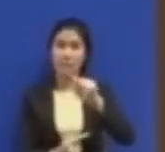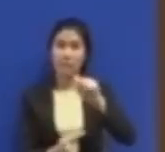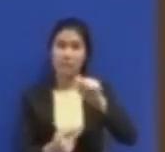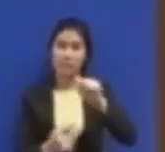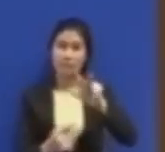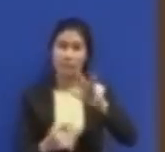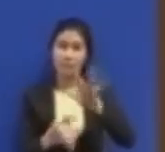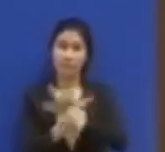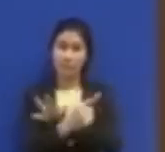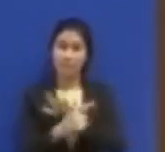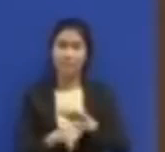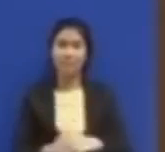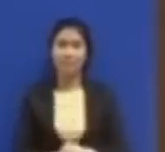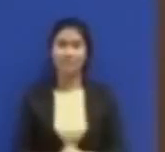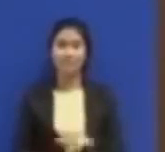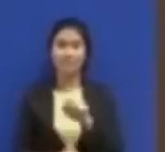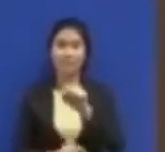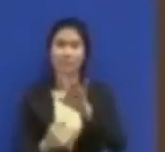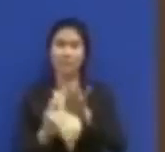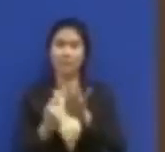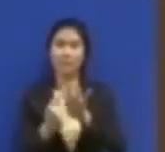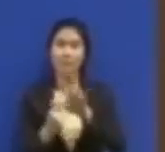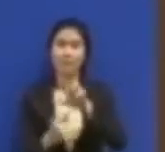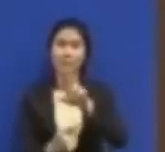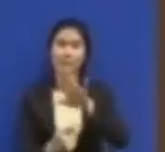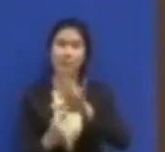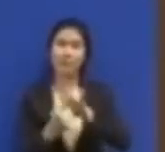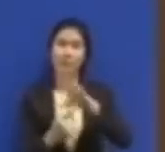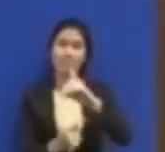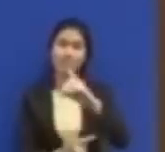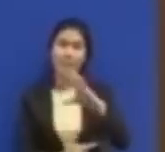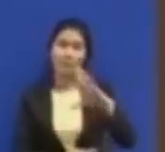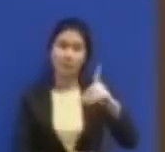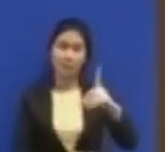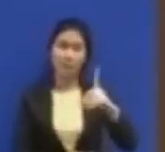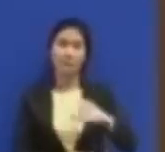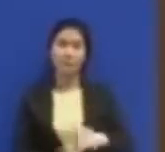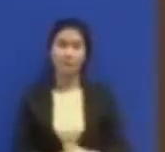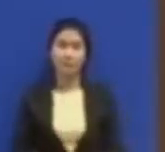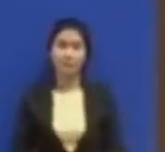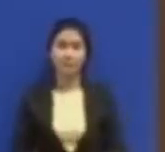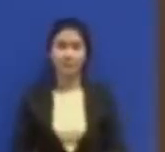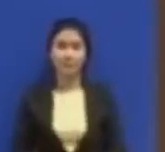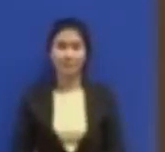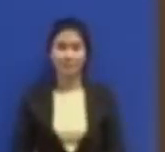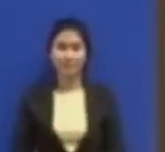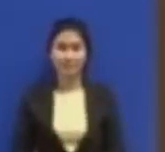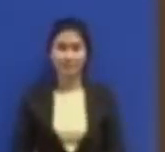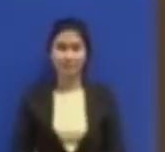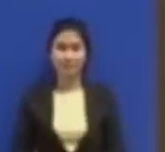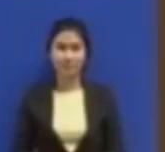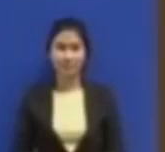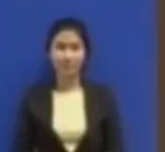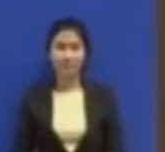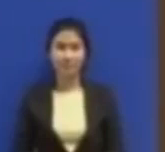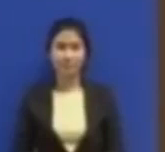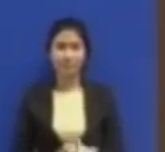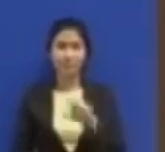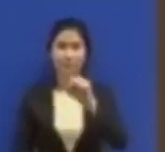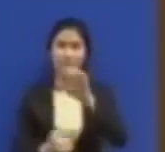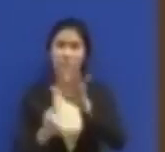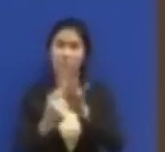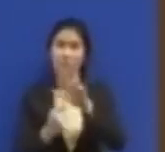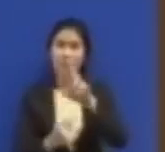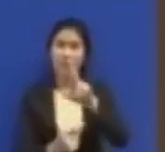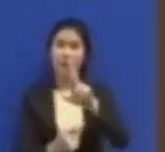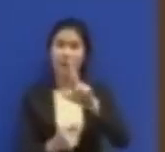220นายสุรเดชจิรัติติเจริญ221พลเอกสุรพงษ์สุ